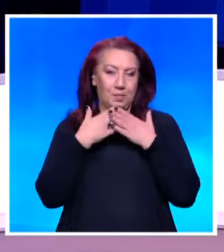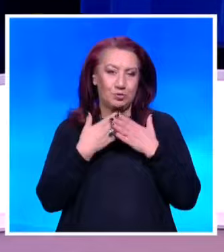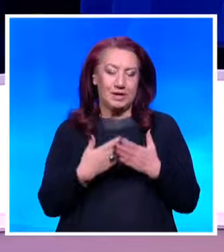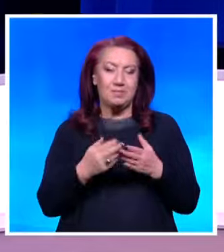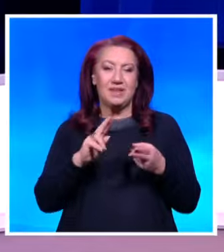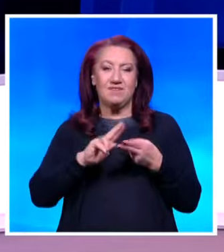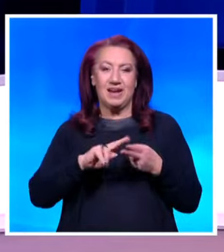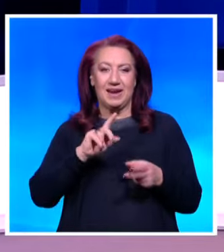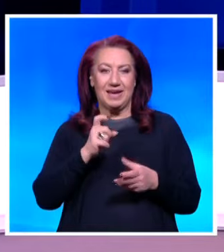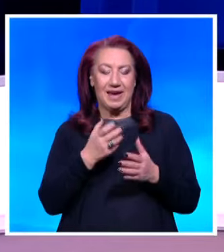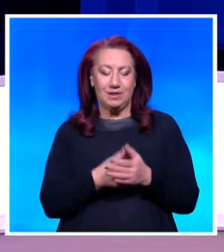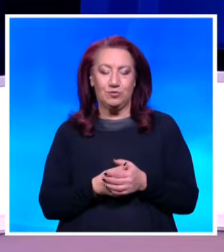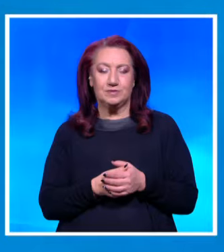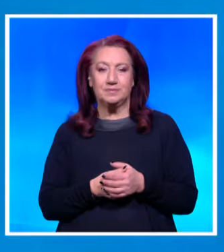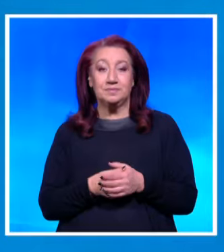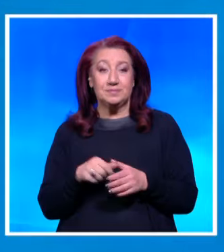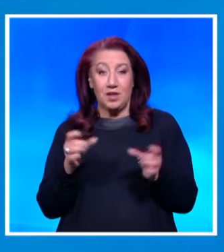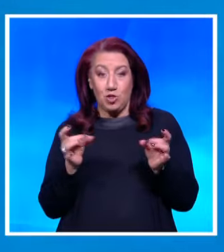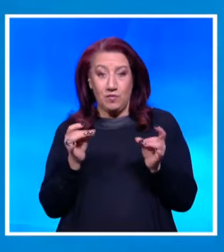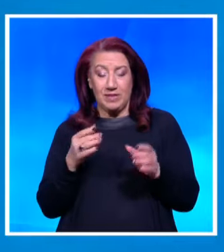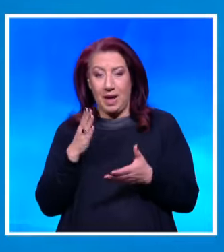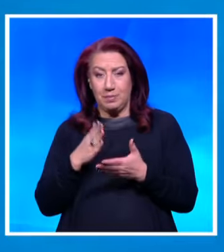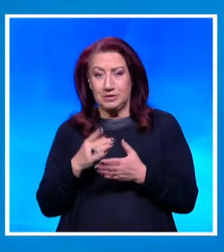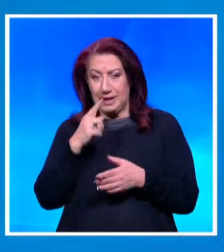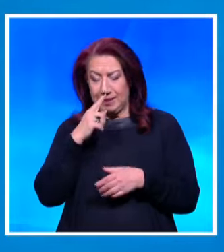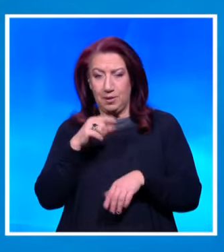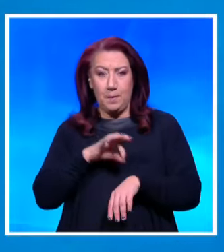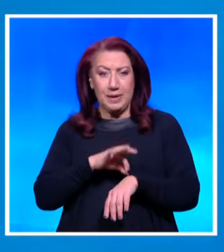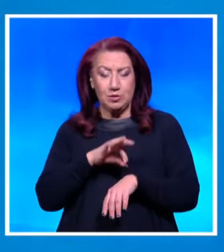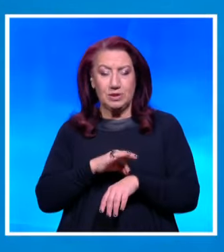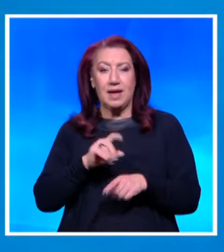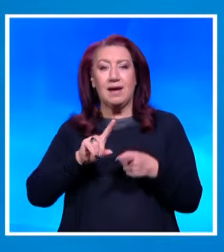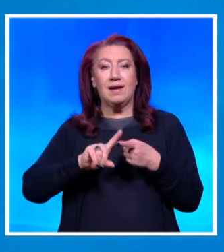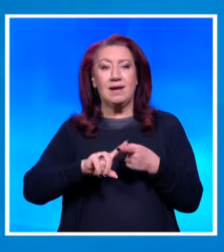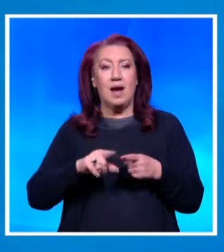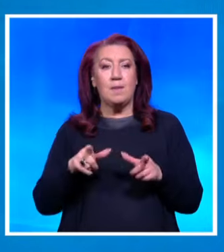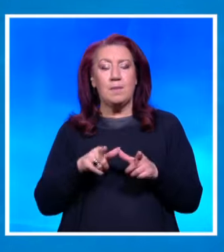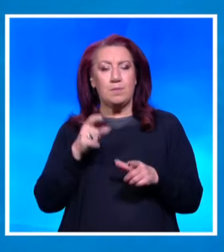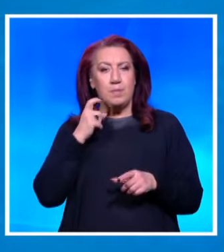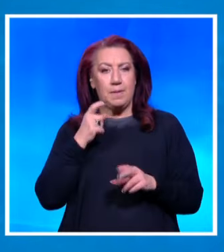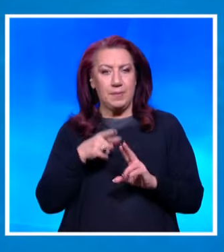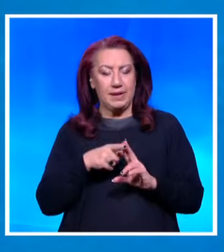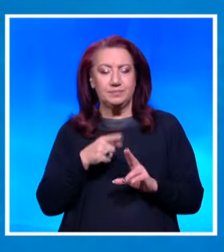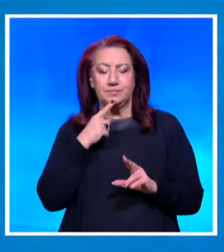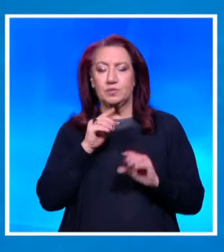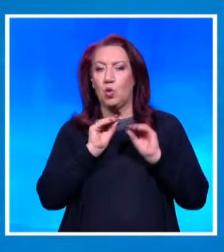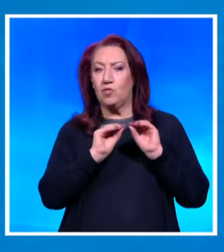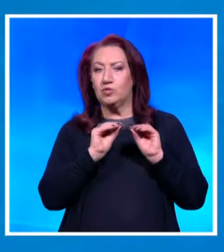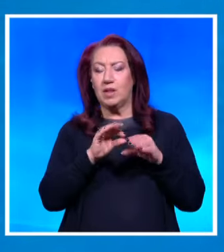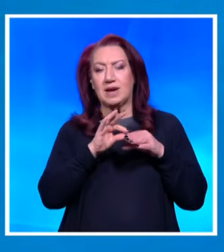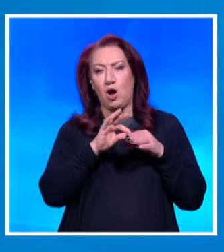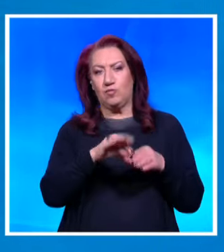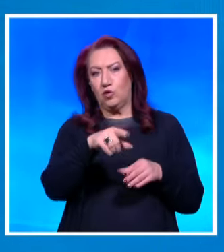Женева. Една новина от последните минути. Килиан Мбапе е уведомил ръководството на Пари Сен Жермен, че напуска клуба през